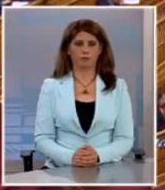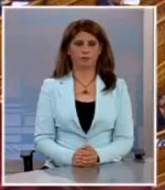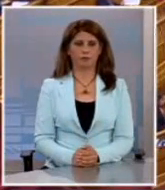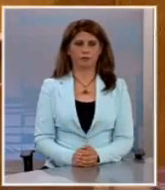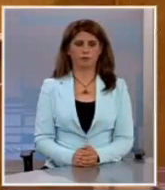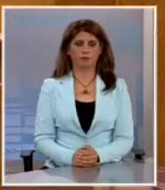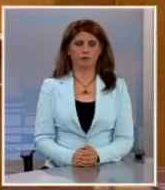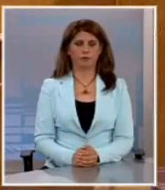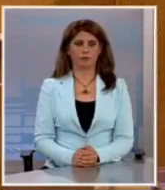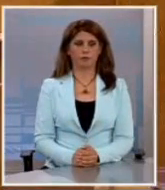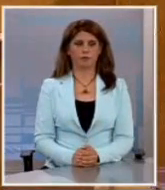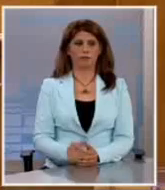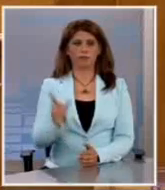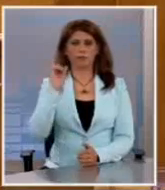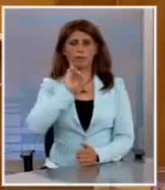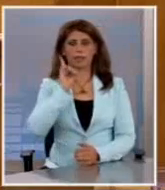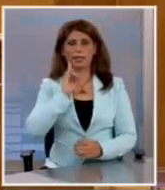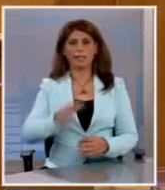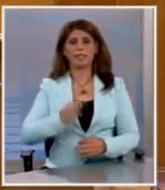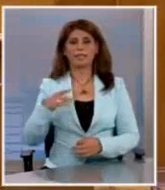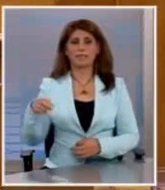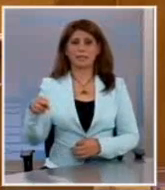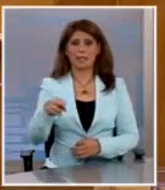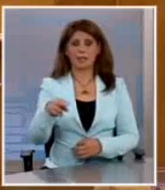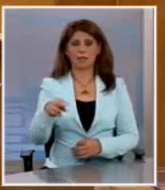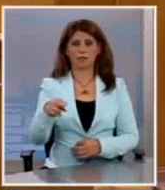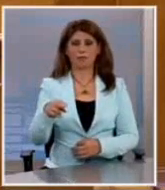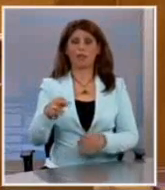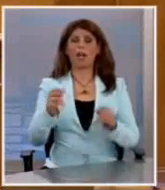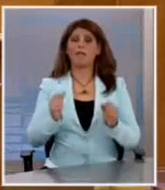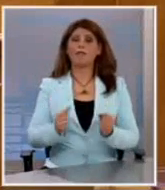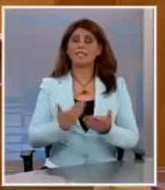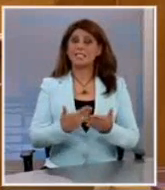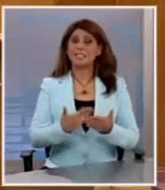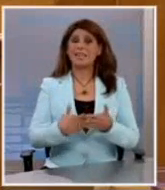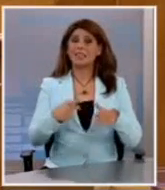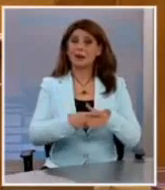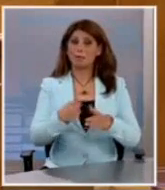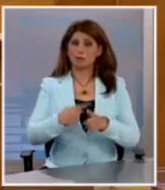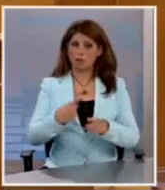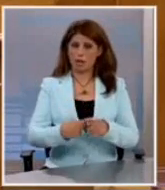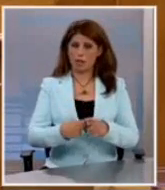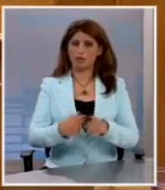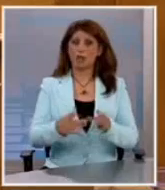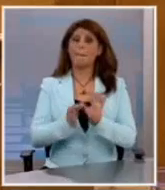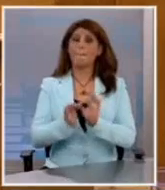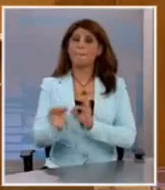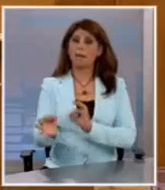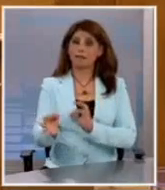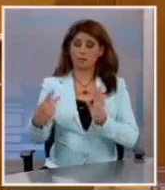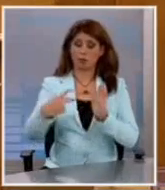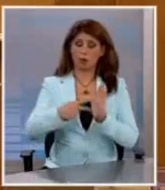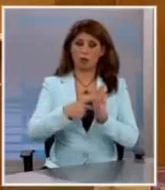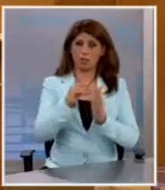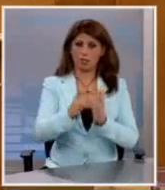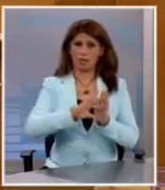Κυρίες και κύριοι συνάδελφοι, ωραία. Βάσει των στοιχείων οι διακοπές δεν γράφονται στα πρακτικά. Κύριε Πρόεδρε, τα μέτρα που πάρθηκαν από το